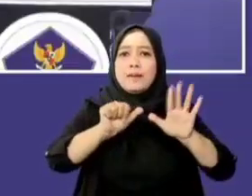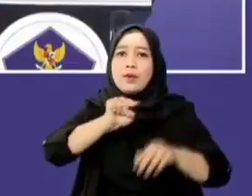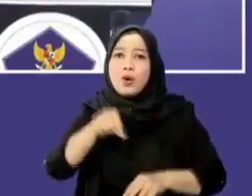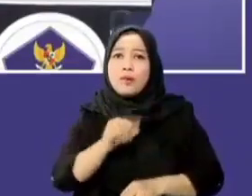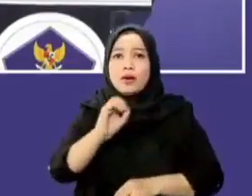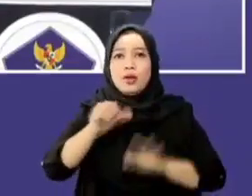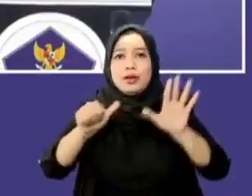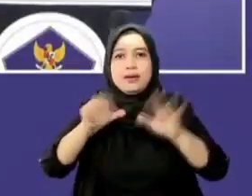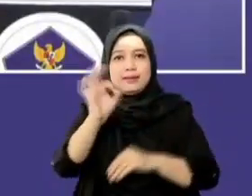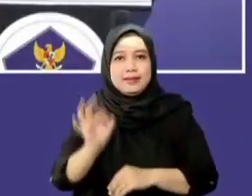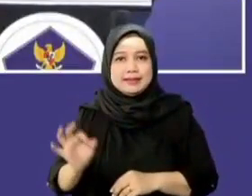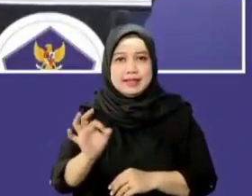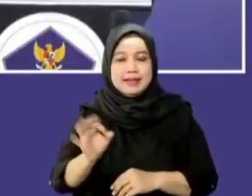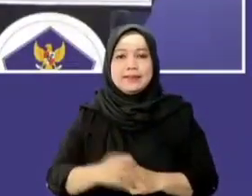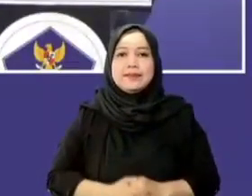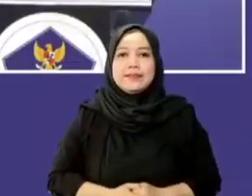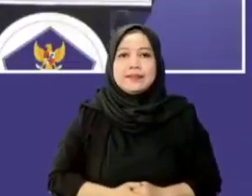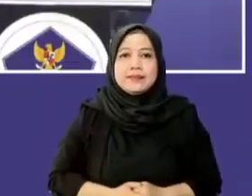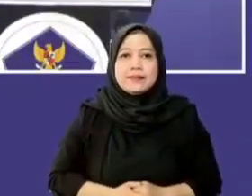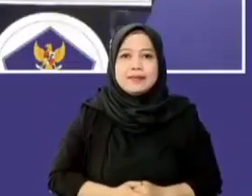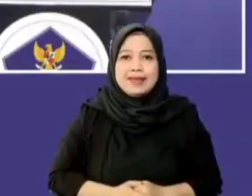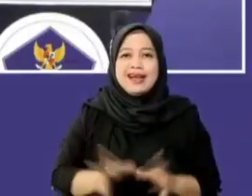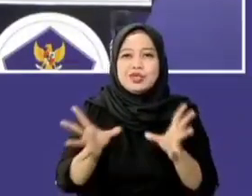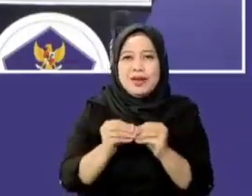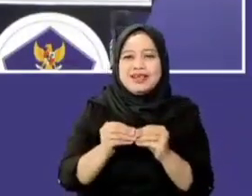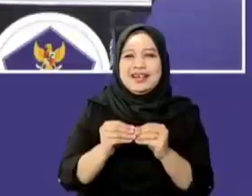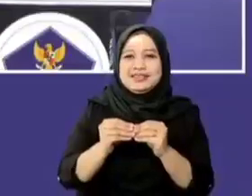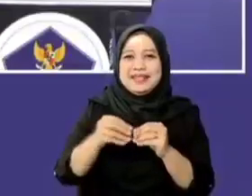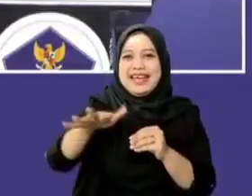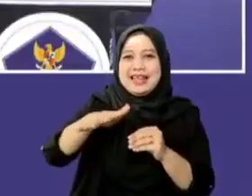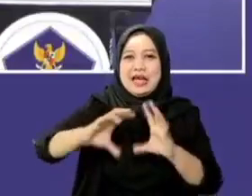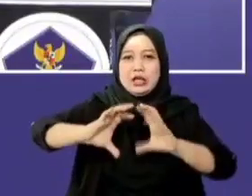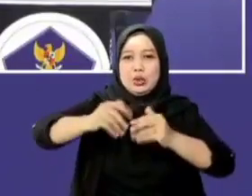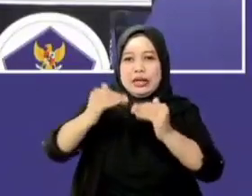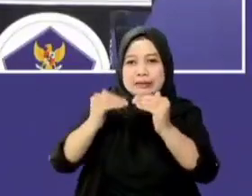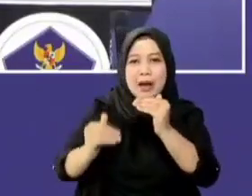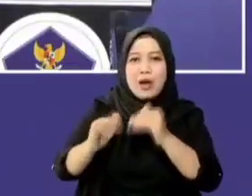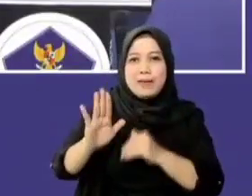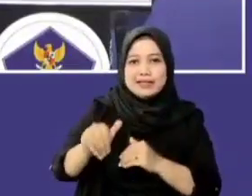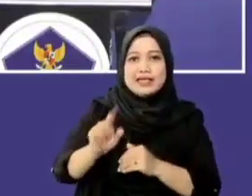46,06%. Memang angka ini masih di bawah rata-rata global sebanyak